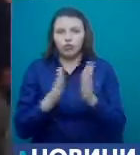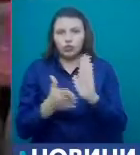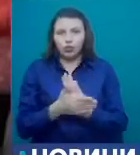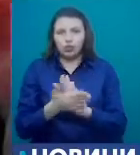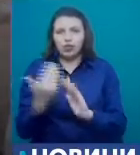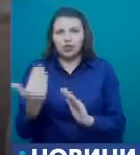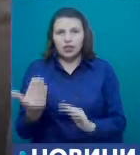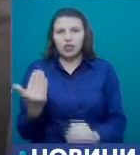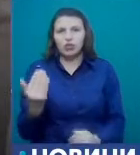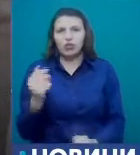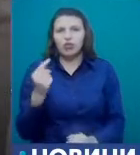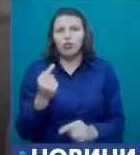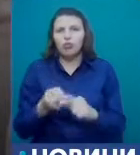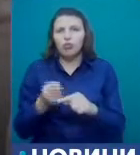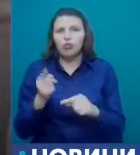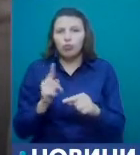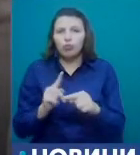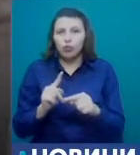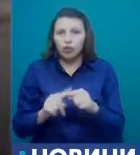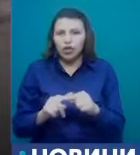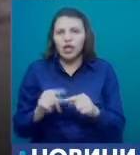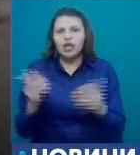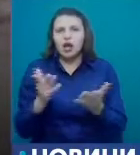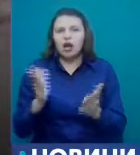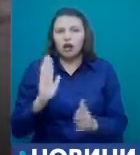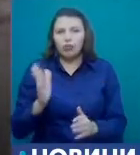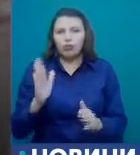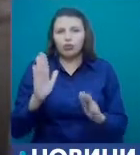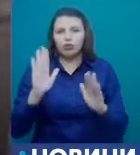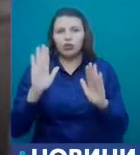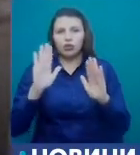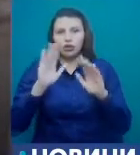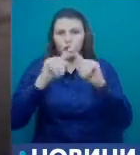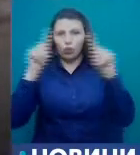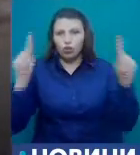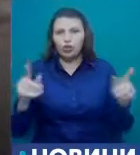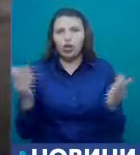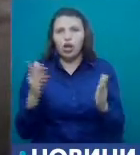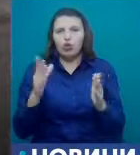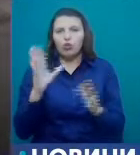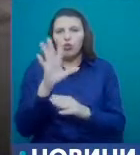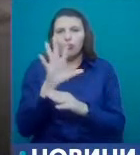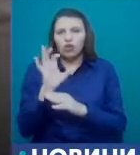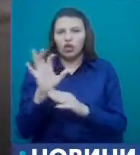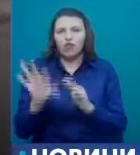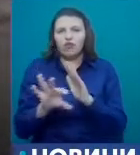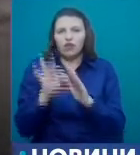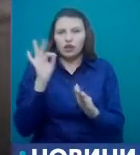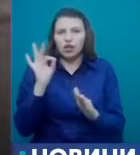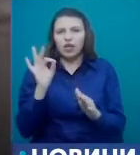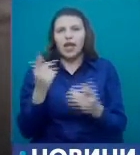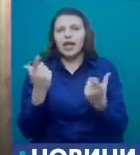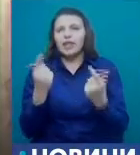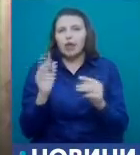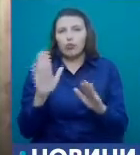те, яка буде ця дошка, яку фотографію вибрати на дошку і де її вона саме буде висіти на